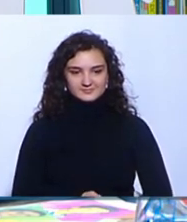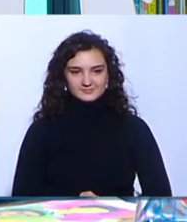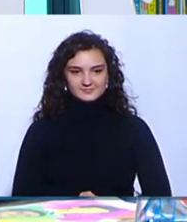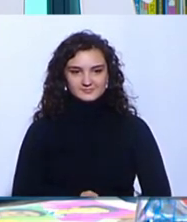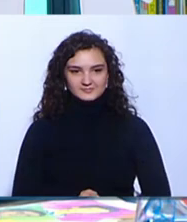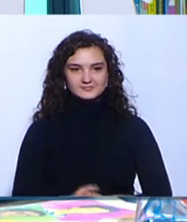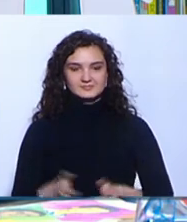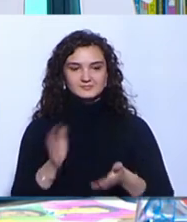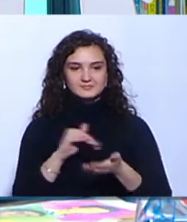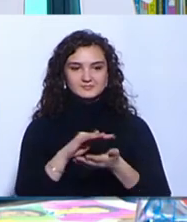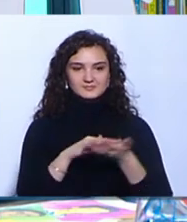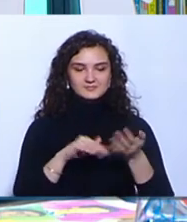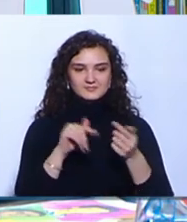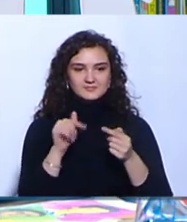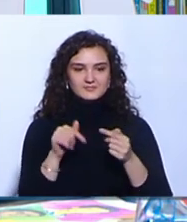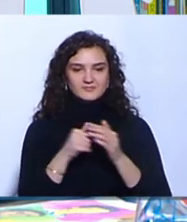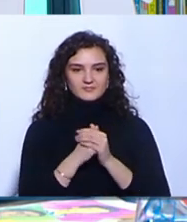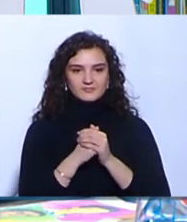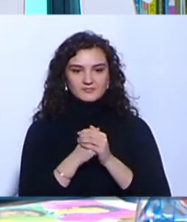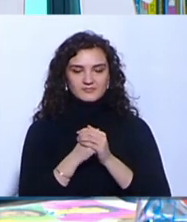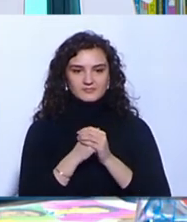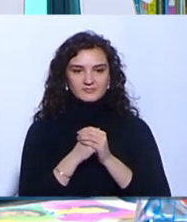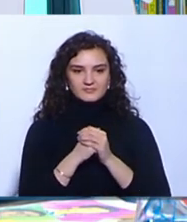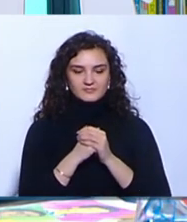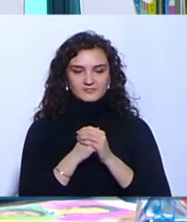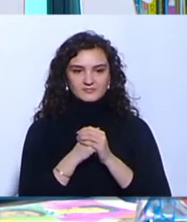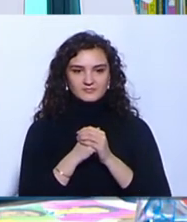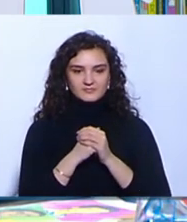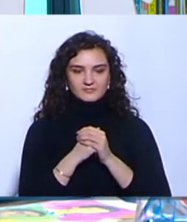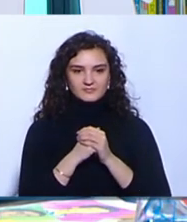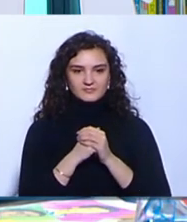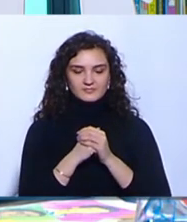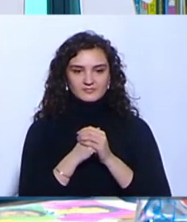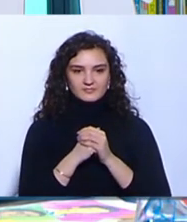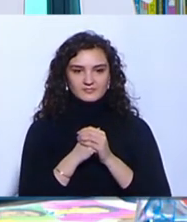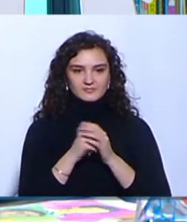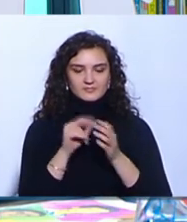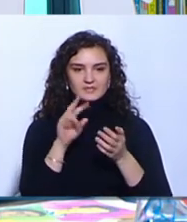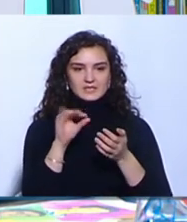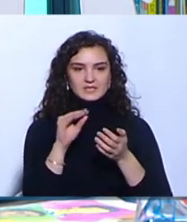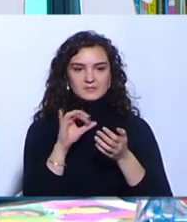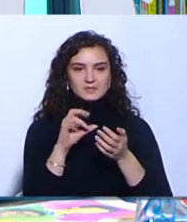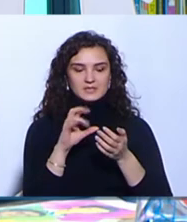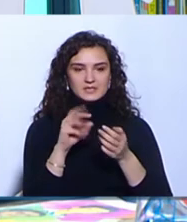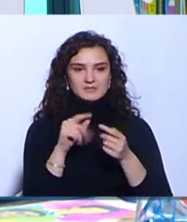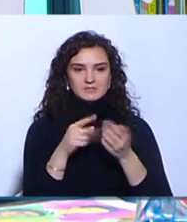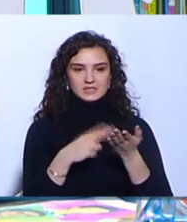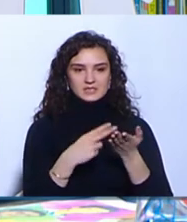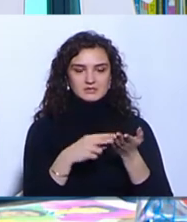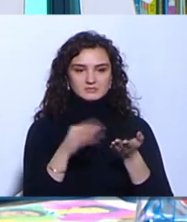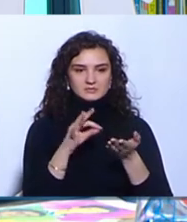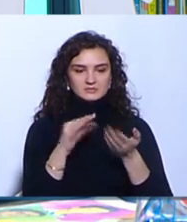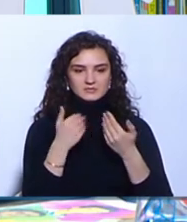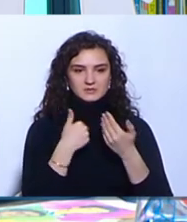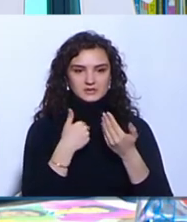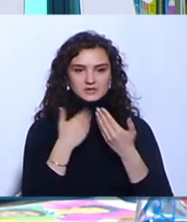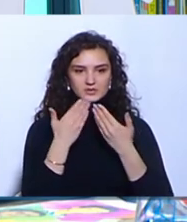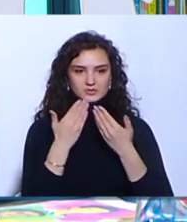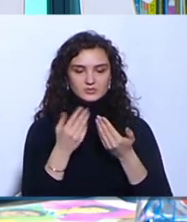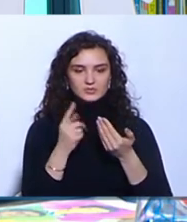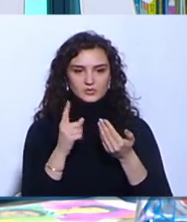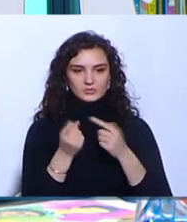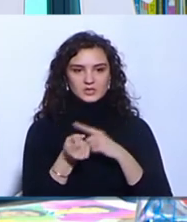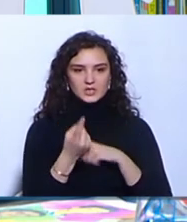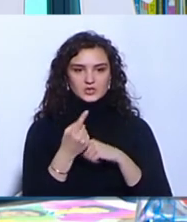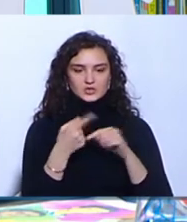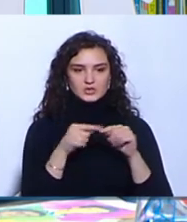მოდით გავაგრძელოთ. გავაგრძელოთ და ლიმფედემის გზამკვლევზე მიდა გკითხოთ. რატომ